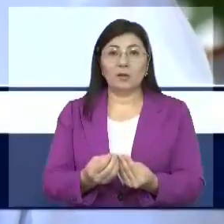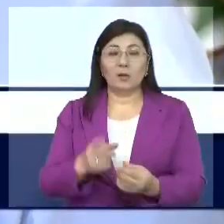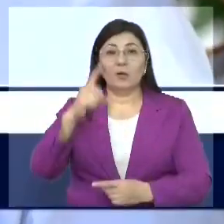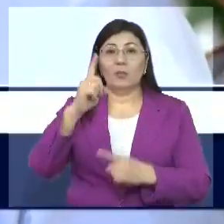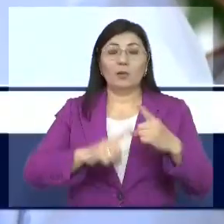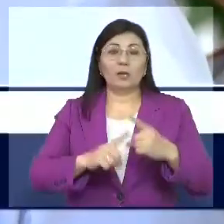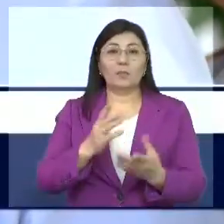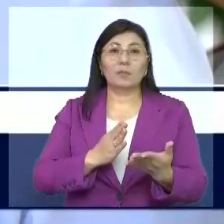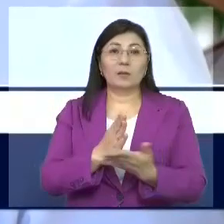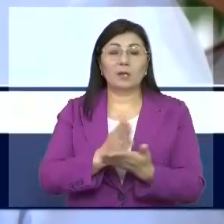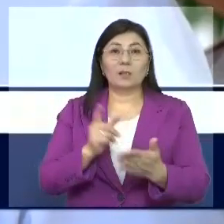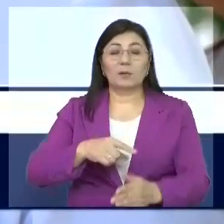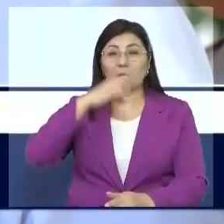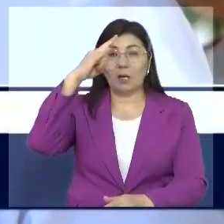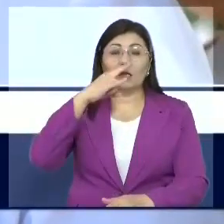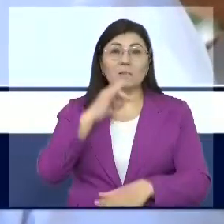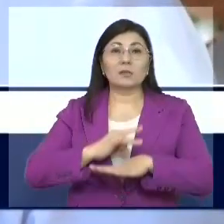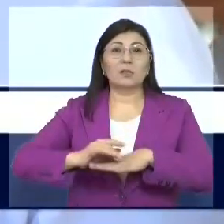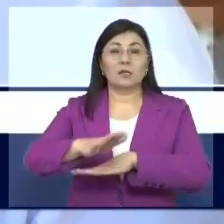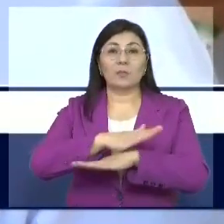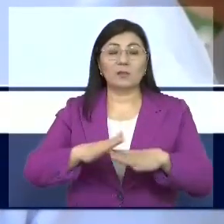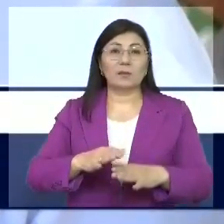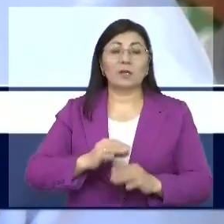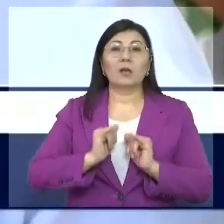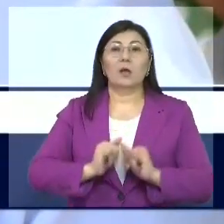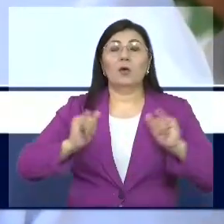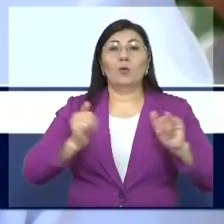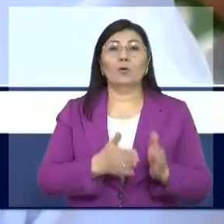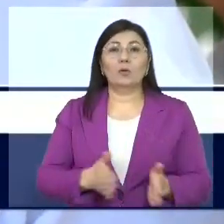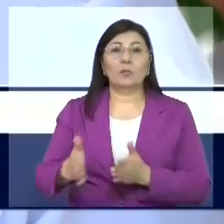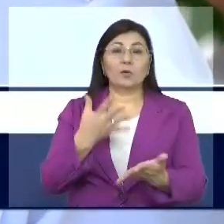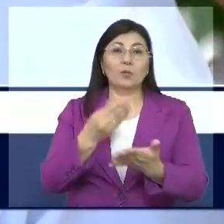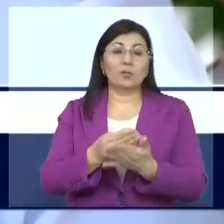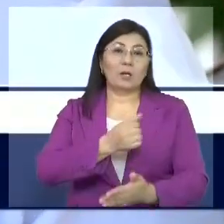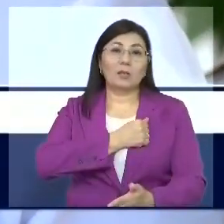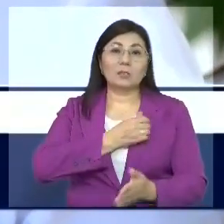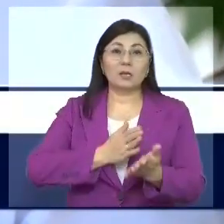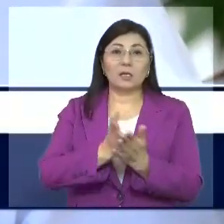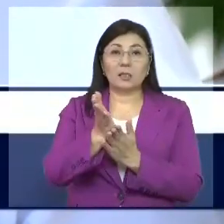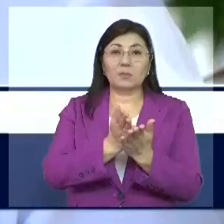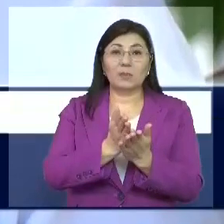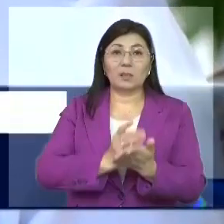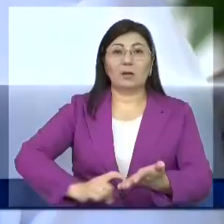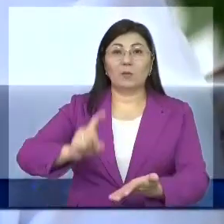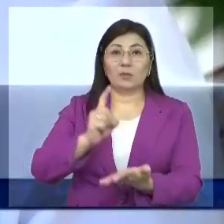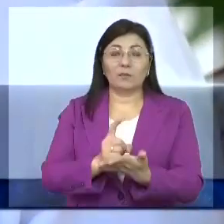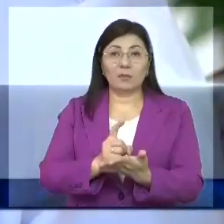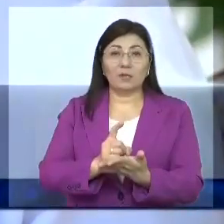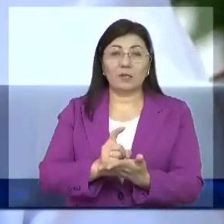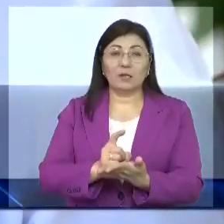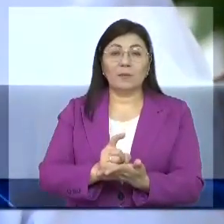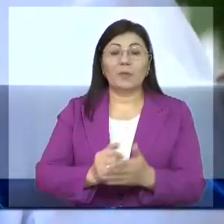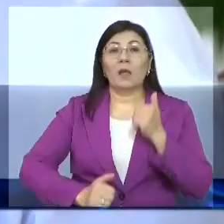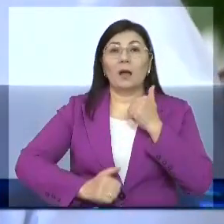отанымыздың қызметшілері Қазақстан Республикасының өркендеу жолында өздерінің әскери және қызметтік борыштарын адал және